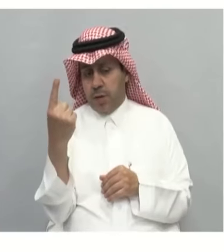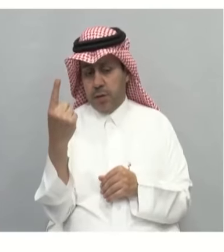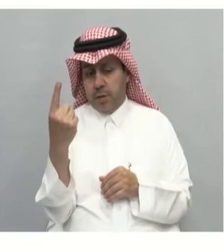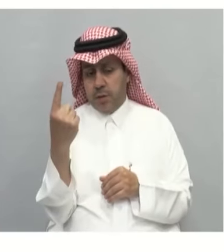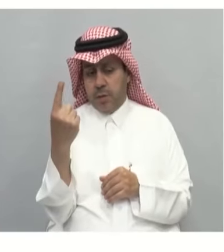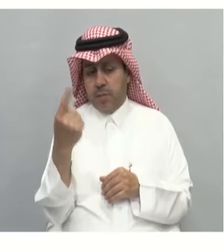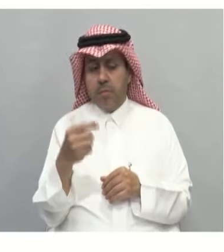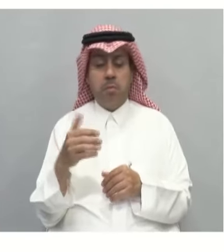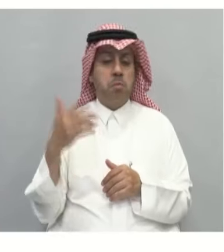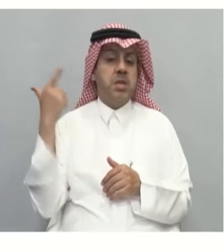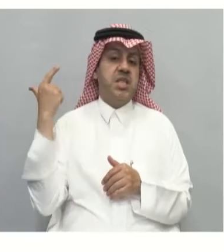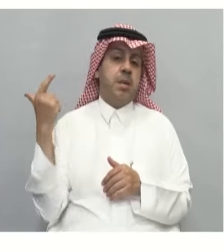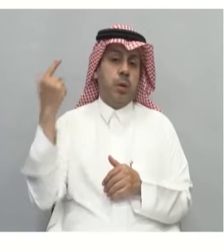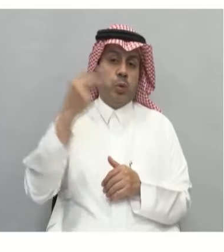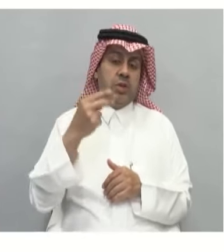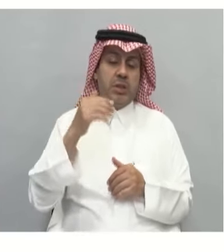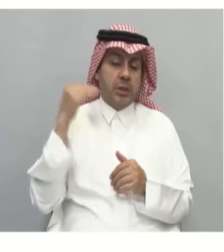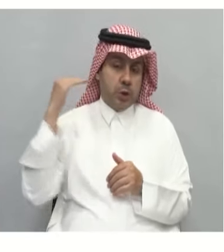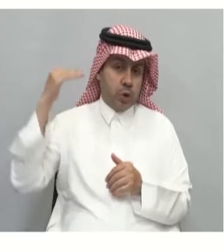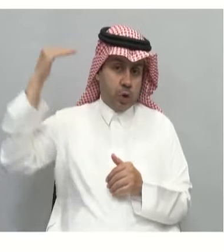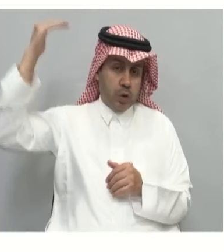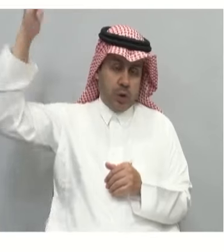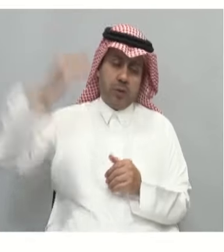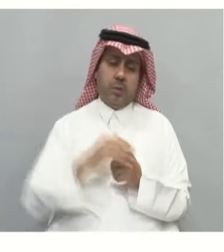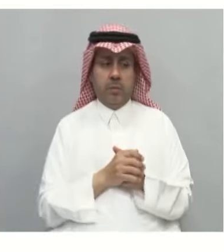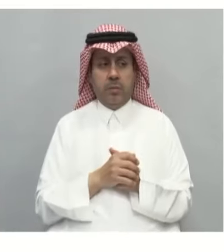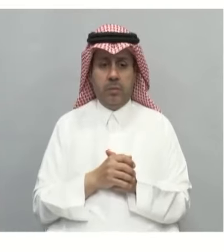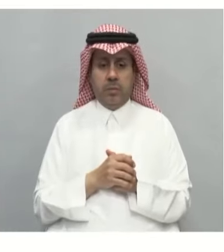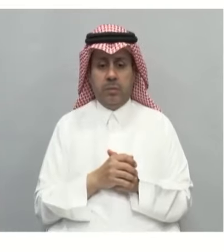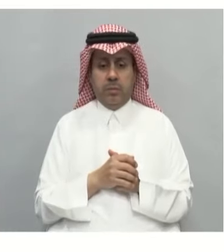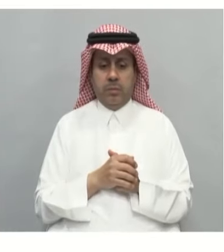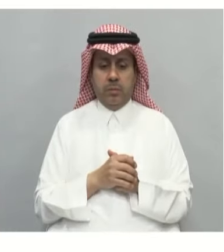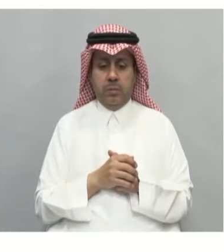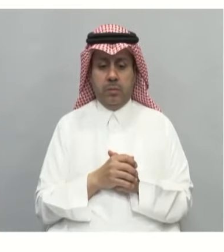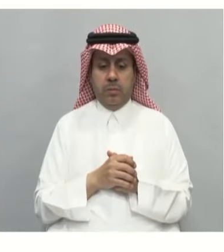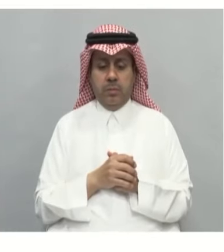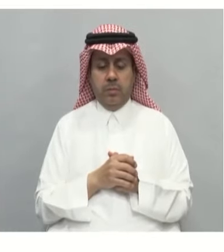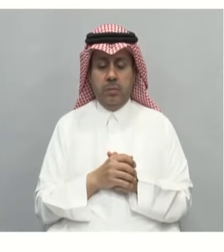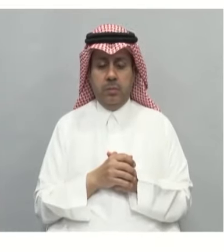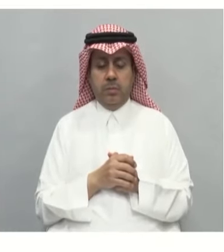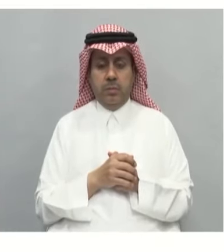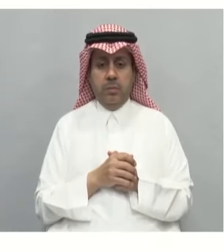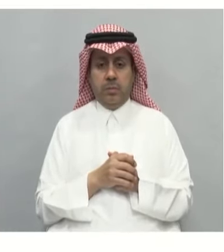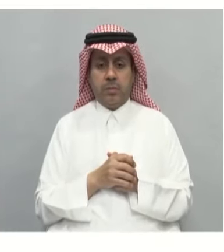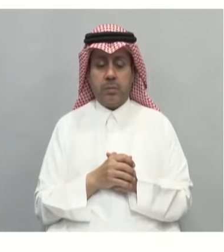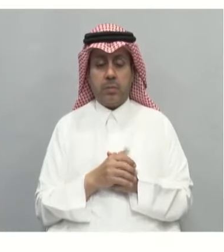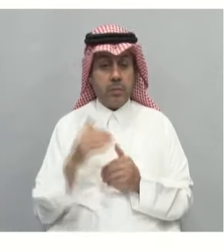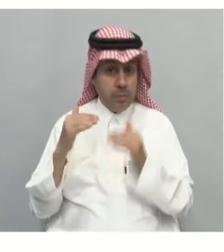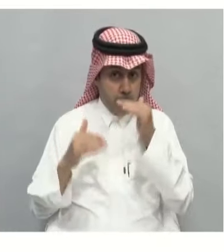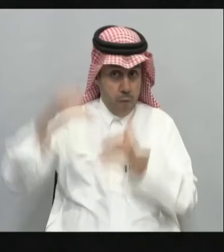اي الفرد بكم درجه بسب وع درجه